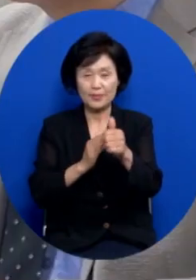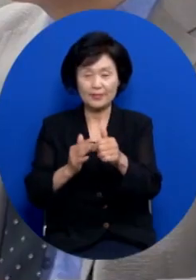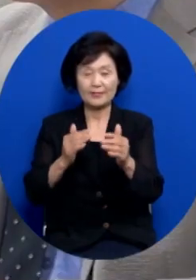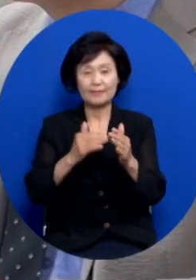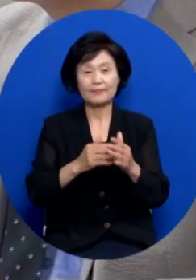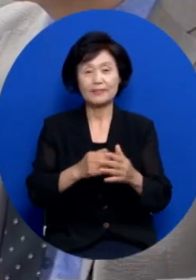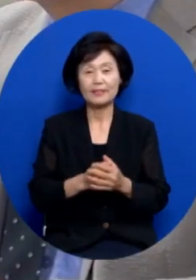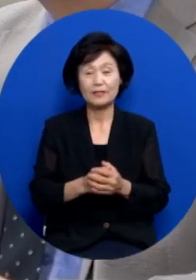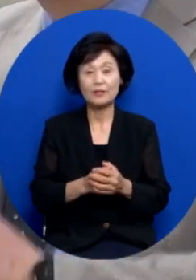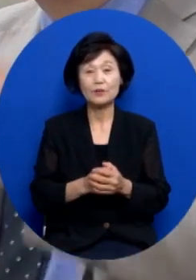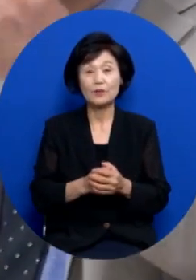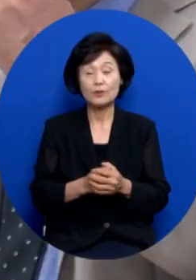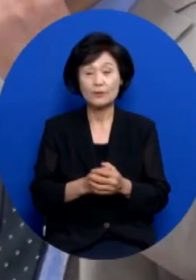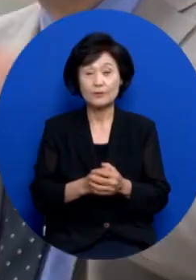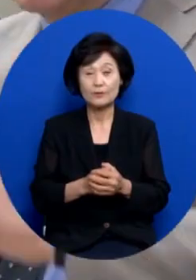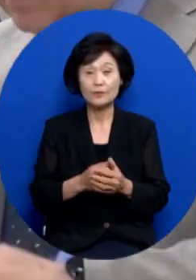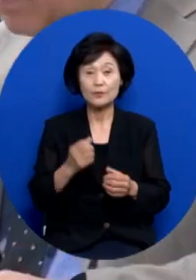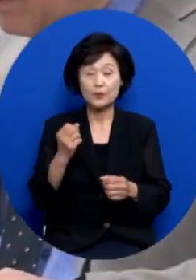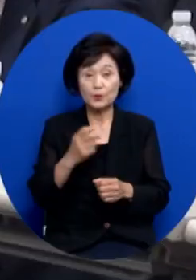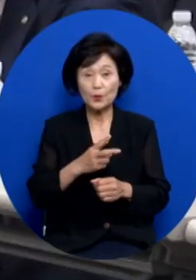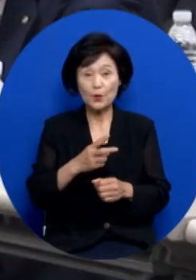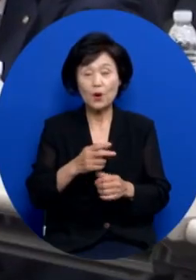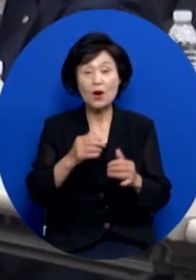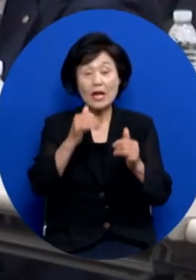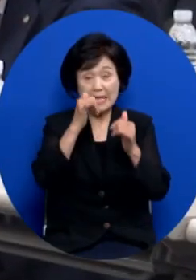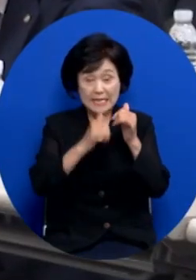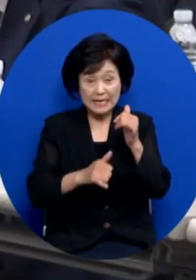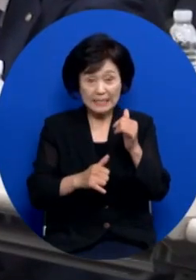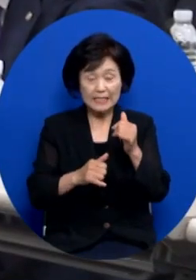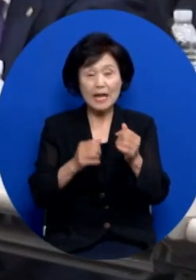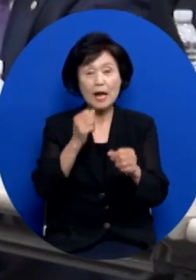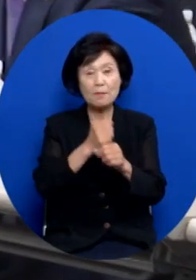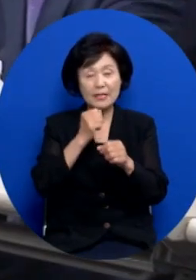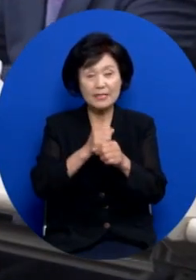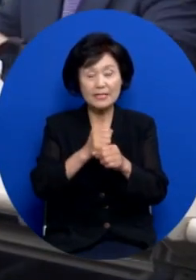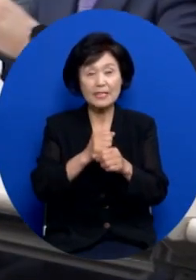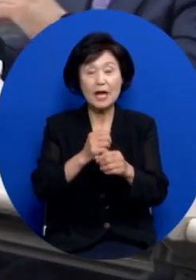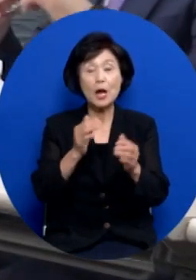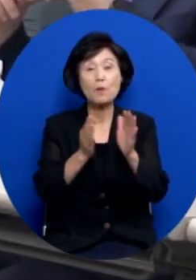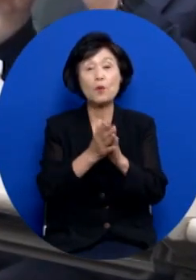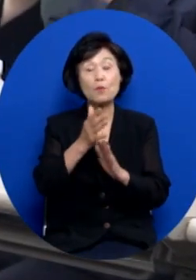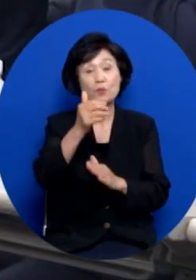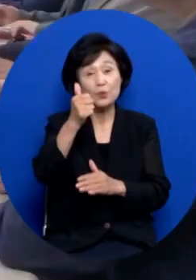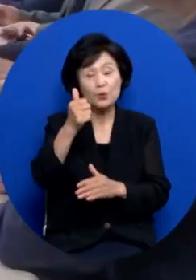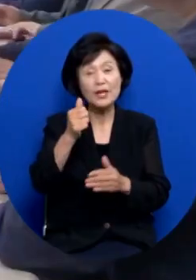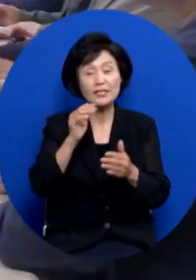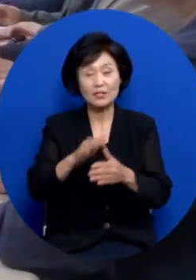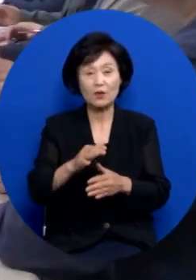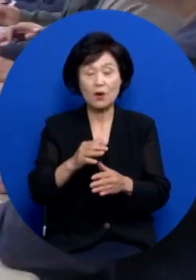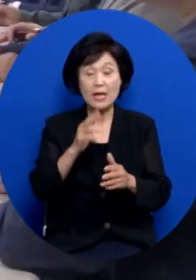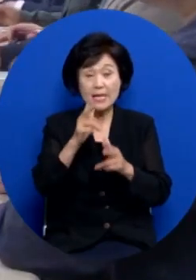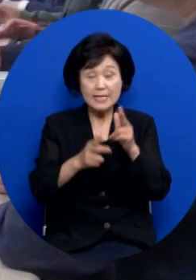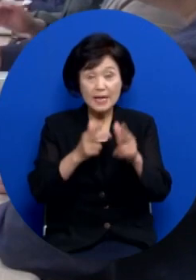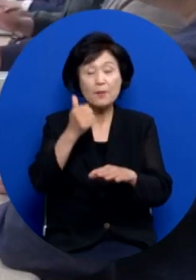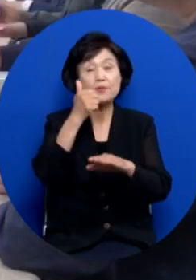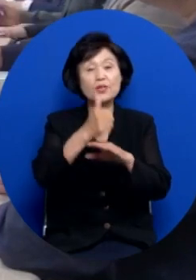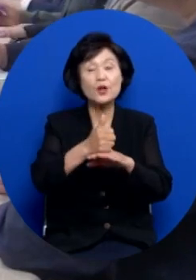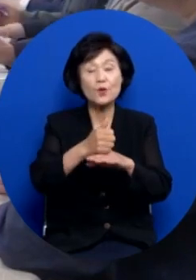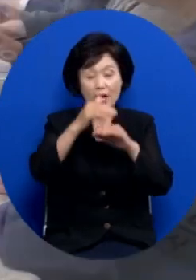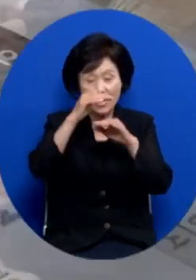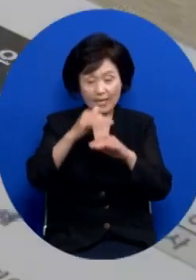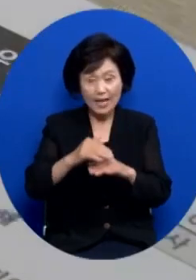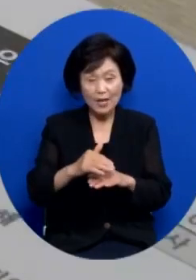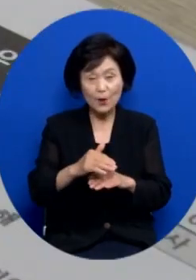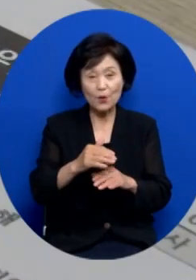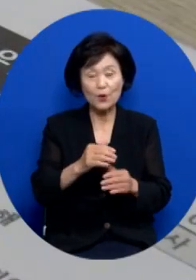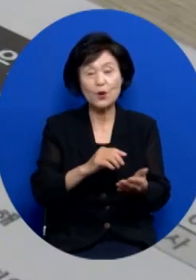또 다큐 제작본부와 역사 편찬본부는 각각 6월 말과 8월 말 사업 결과물을 선보이겠다고 전했습니다